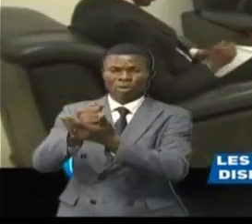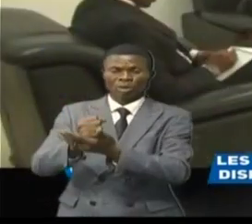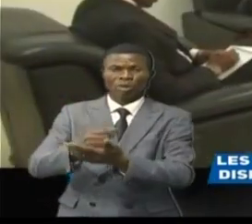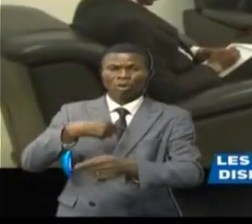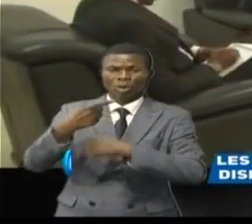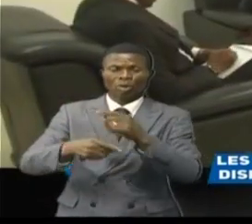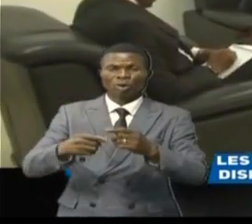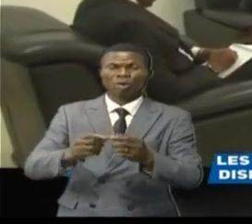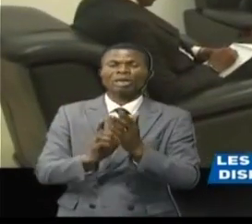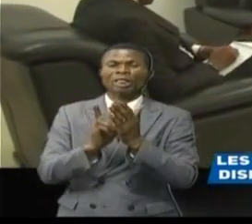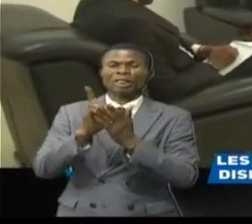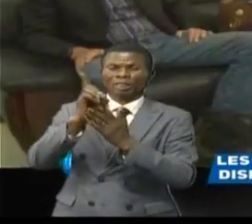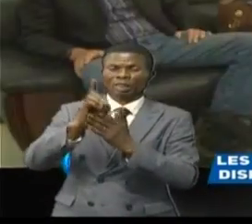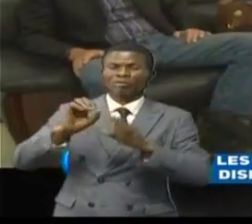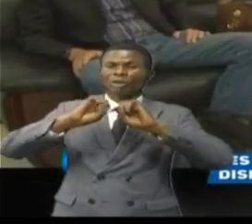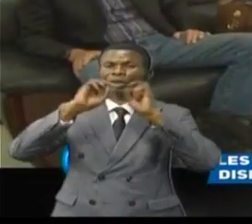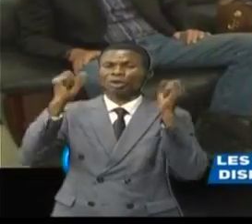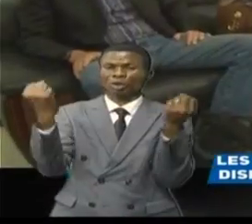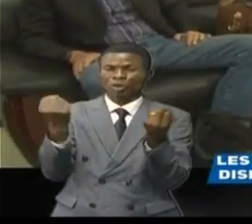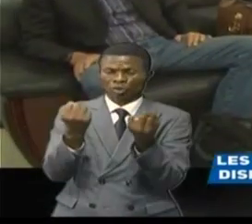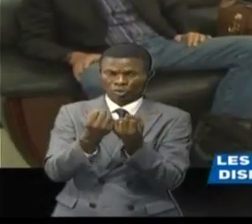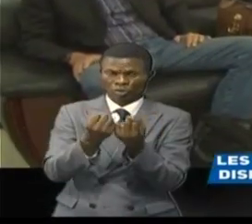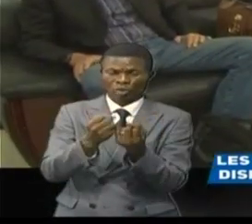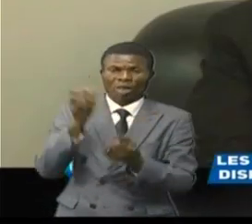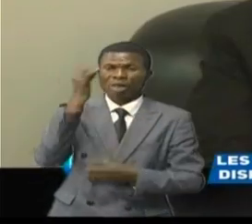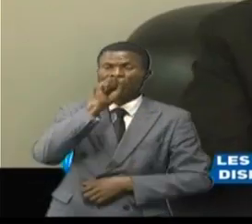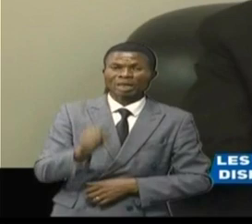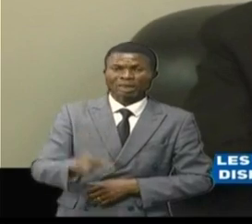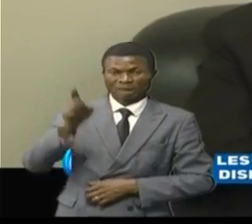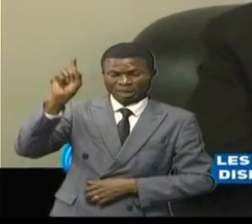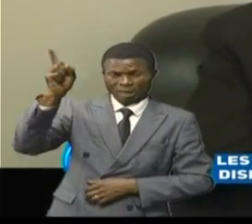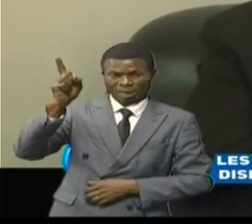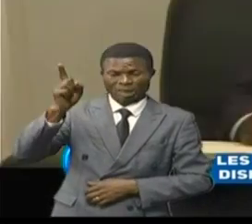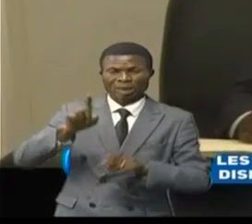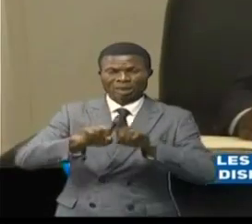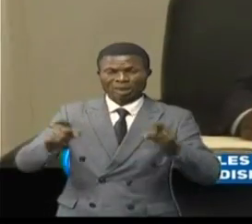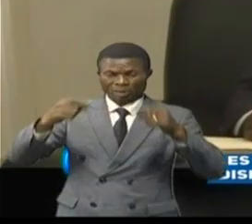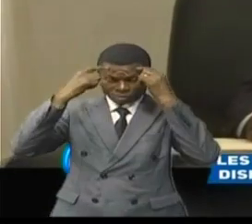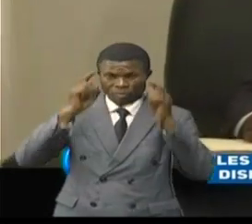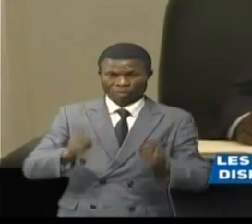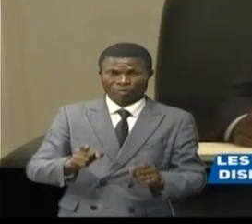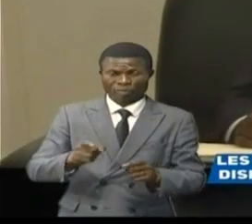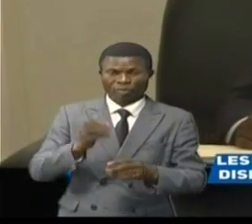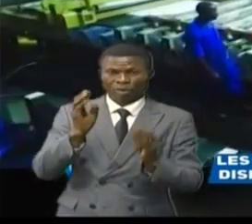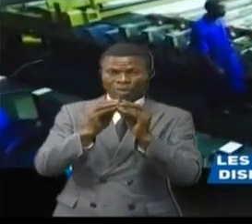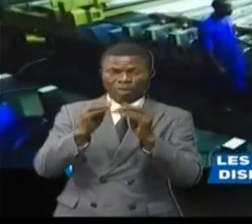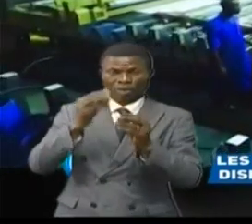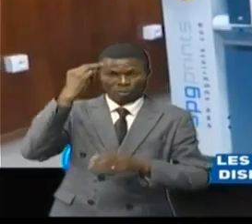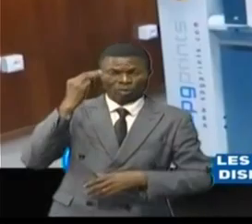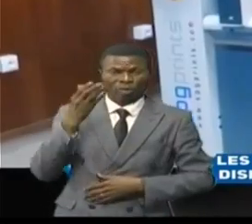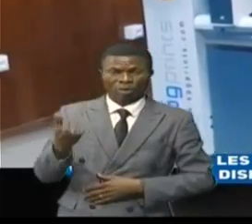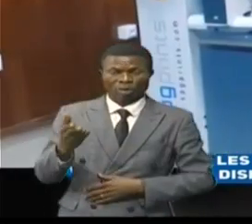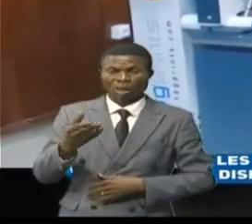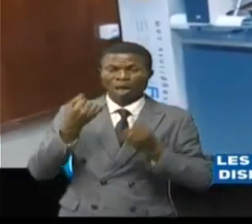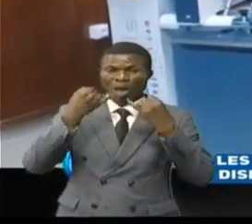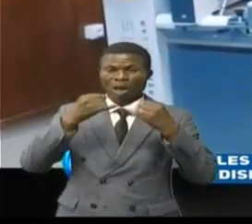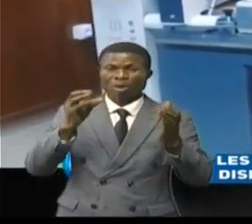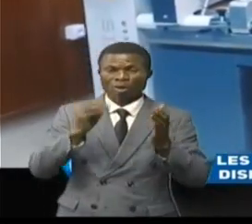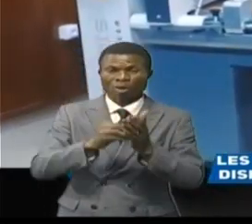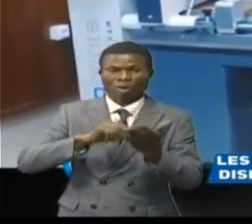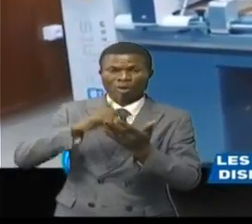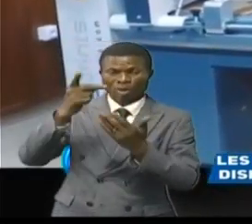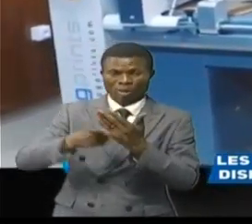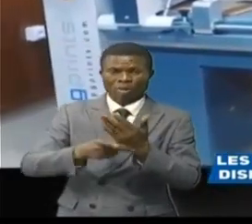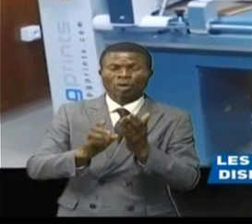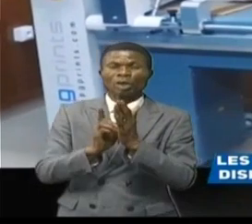la société textile de Kisangani Soteski, conformément aux dernières décisions du dernier conseil de ministres. Signalons que ces plans de relance